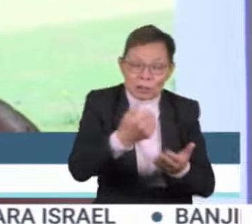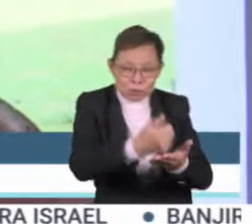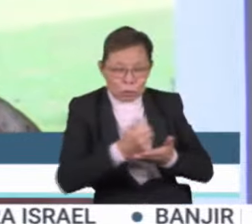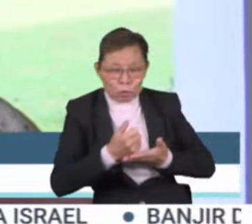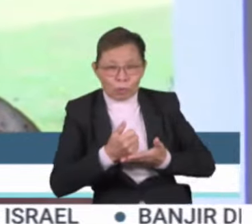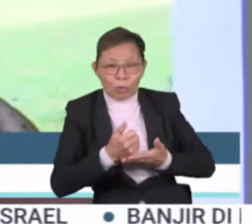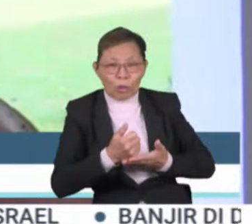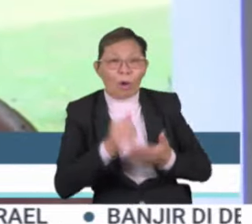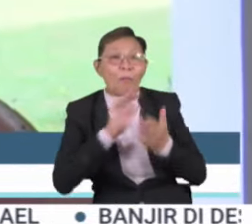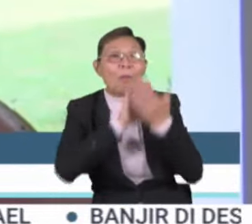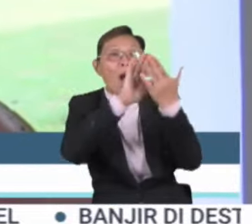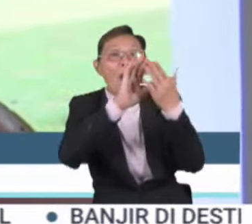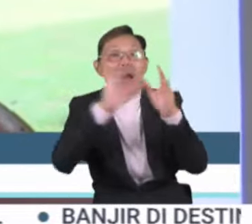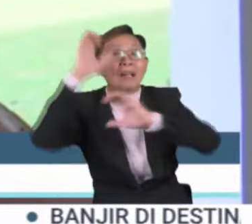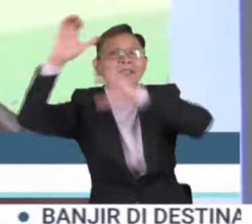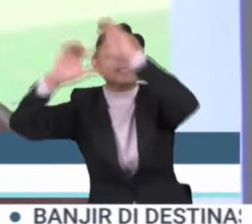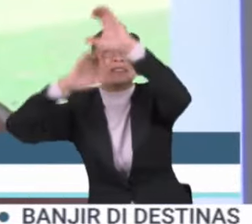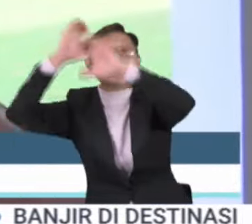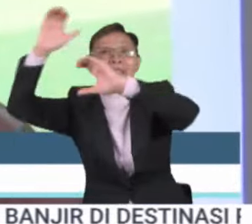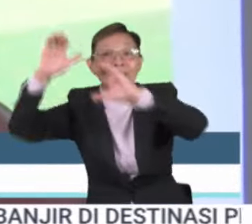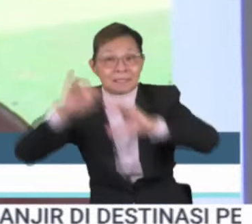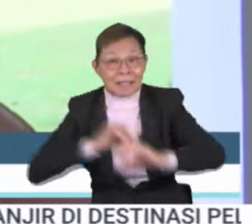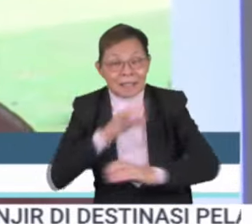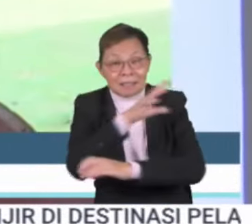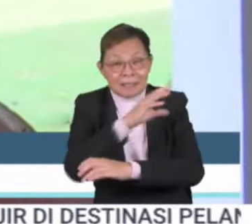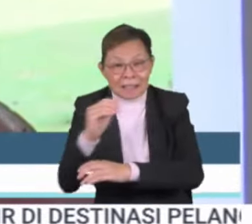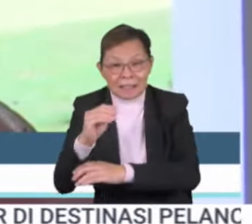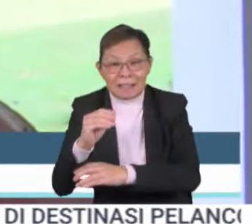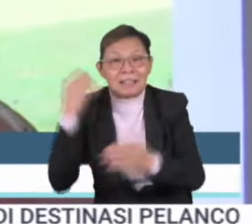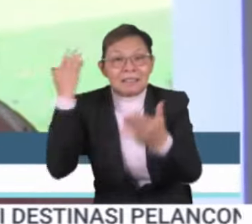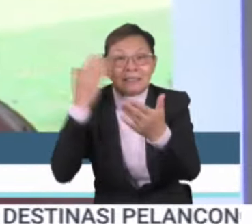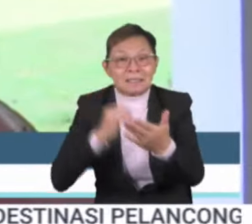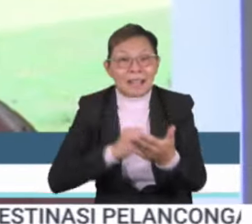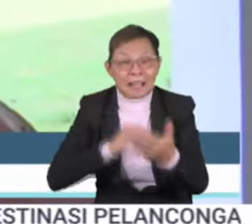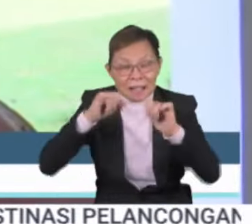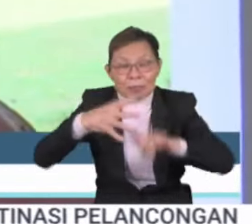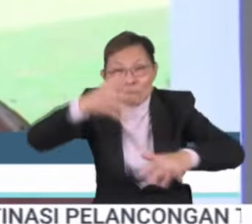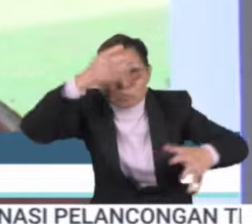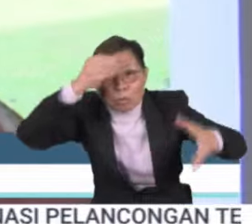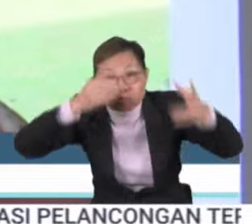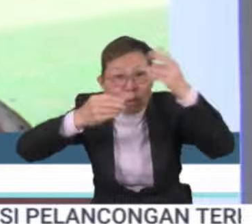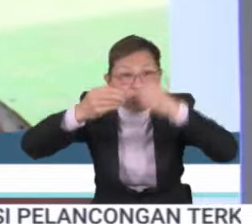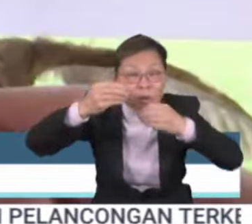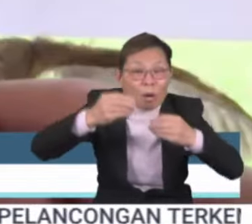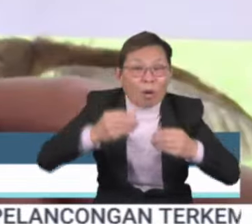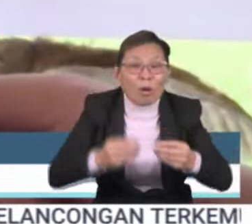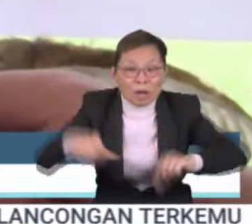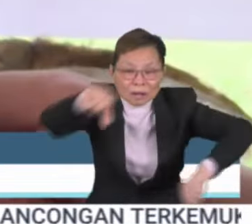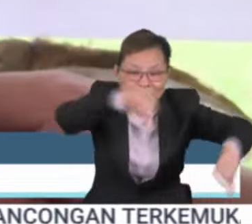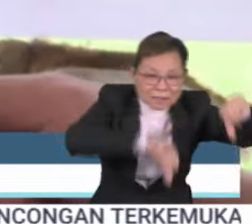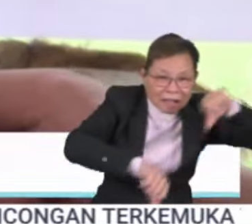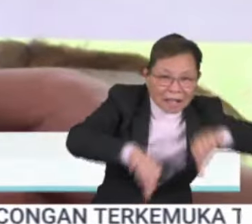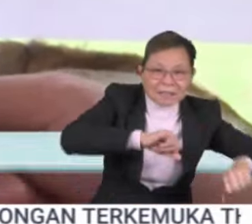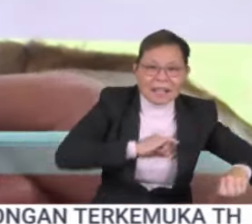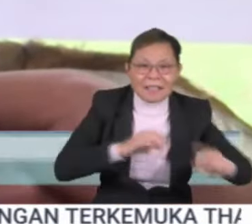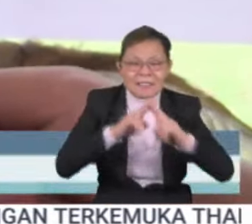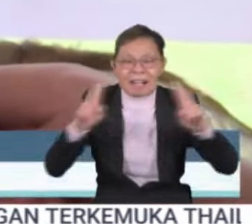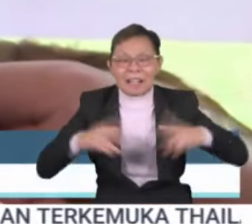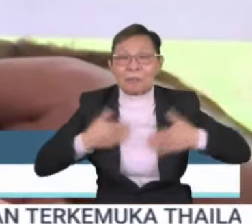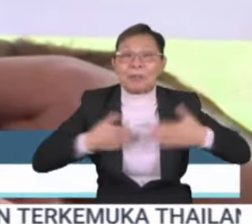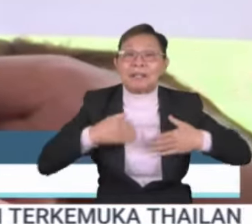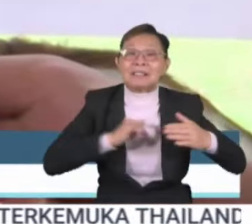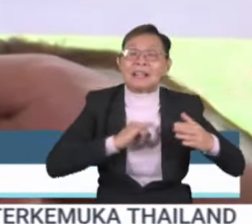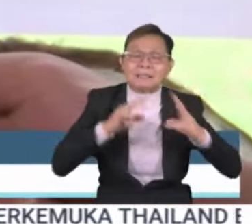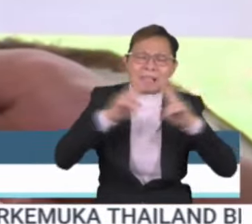saya menghadapi cita-cita saya dan saya dapat mengetahui lagi pasal sains. Saya gembira sangat